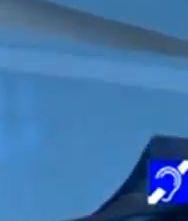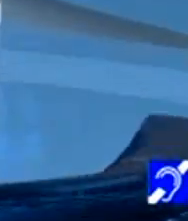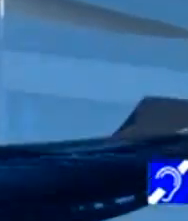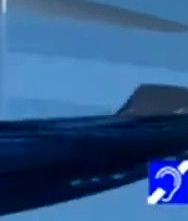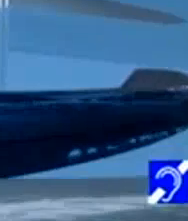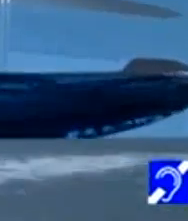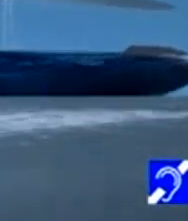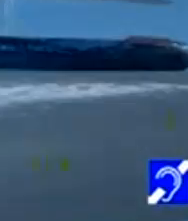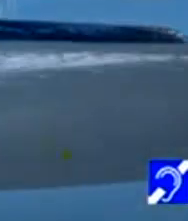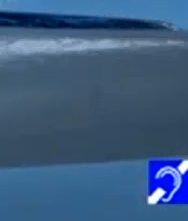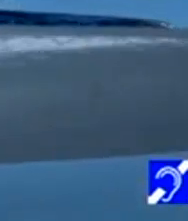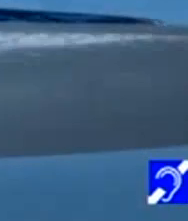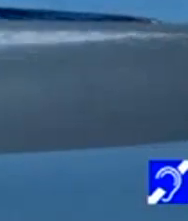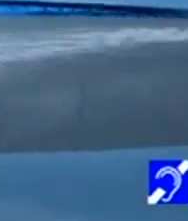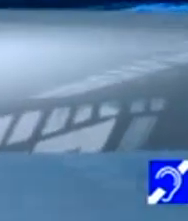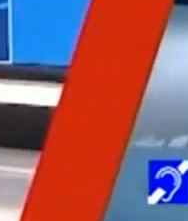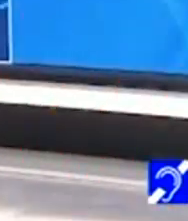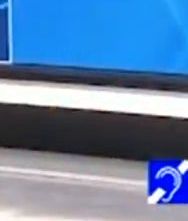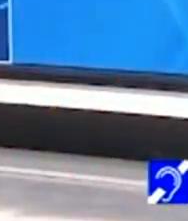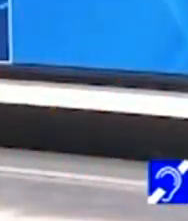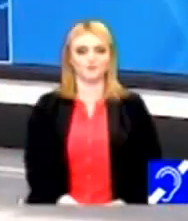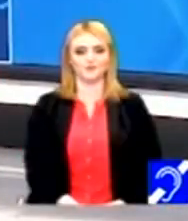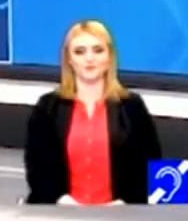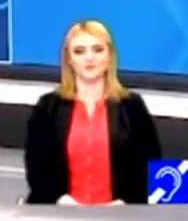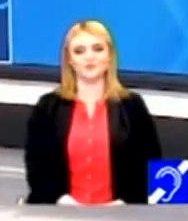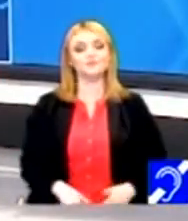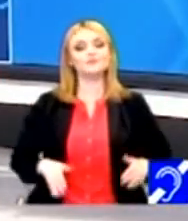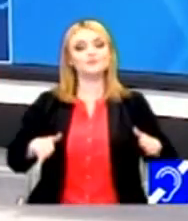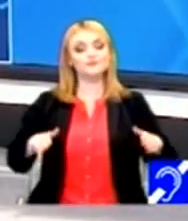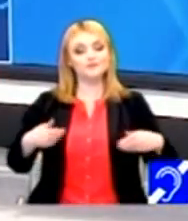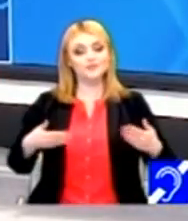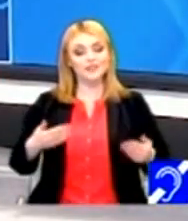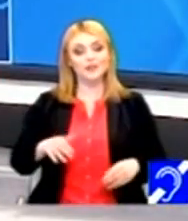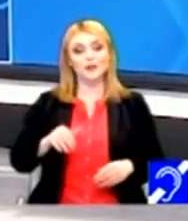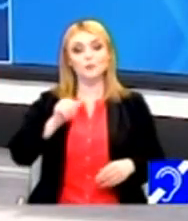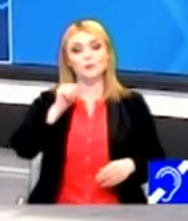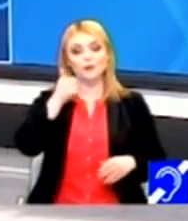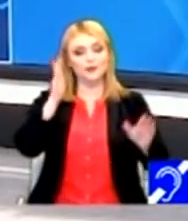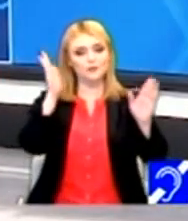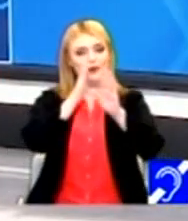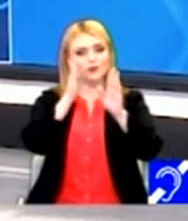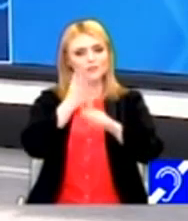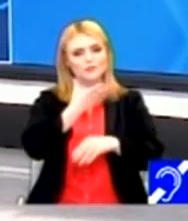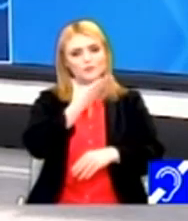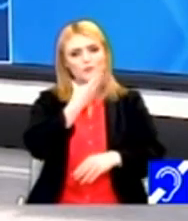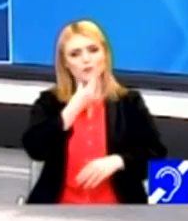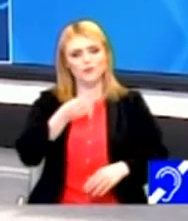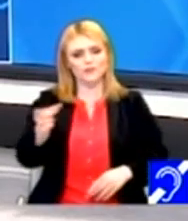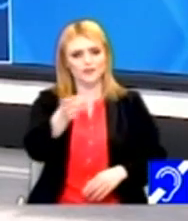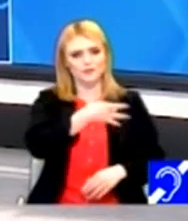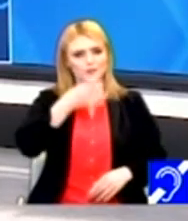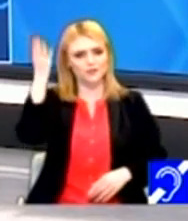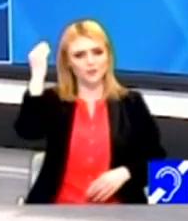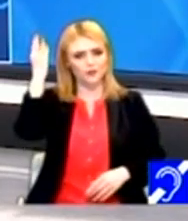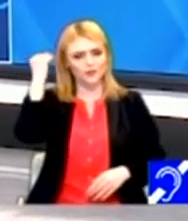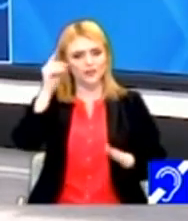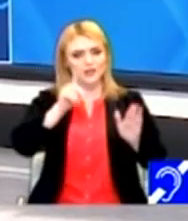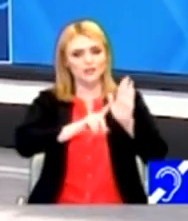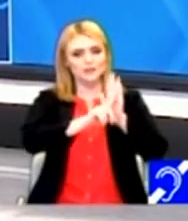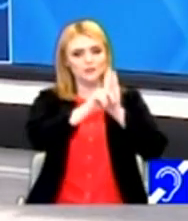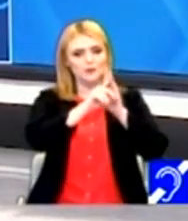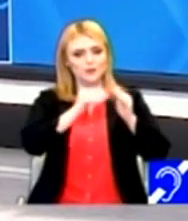coronavirus. Potrivit administrației spitalului, un singur medic a luat contact cu persoanele infectate. În autoizolare însă au fost plasați